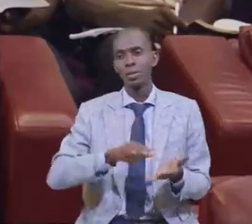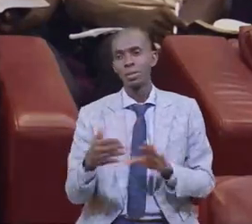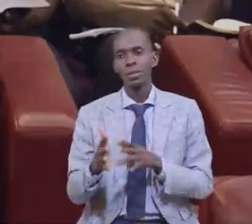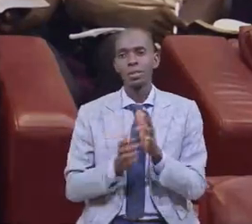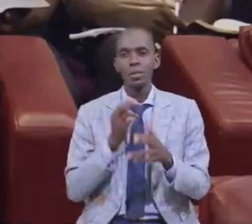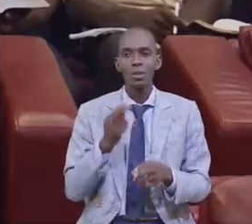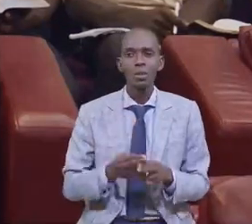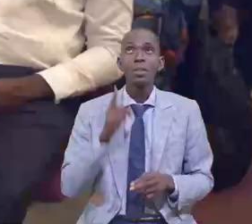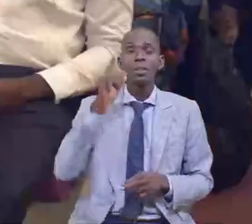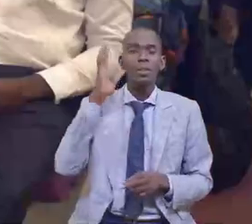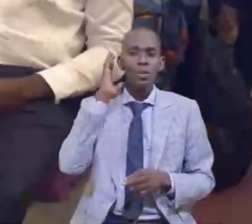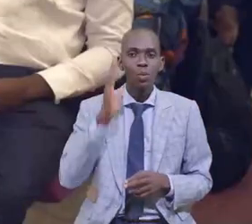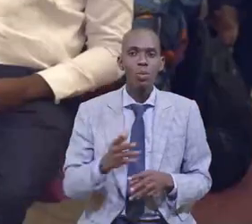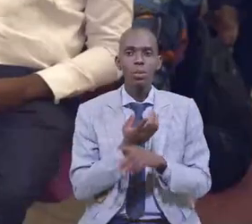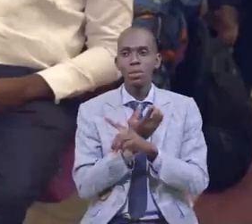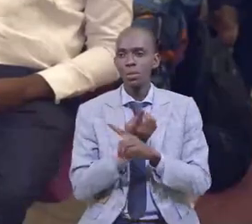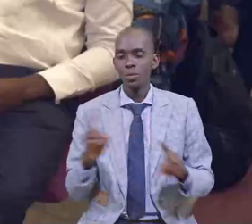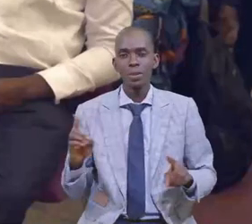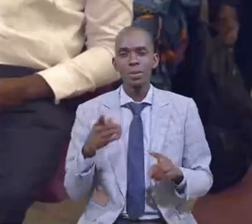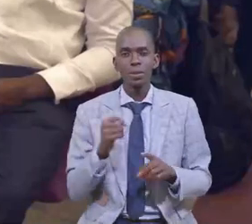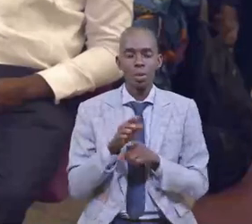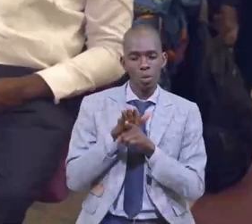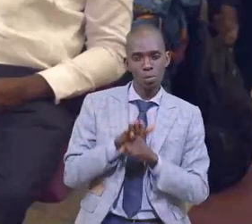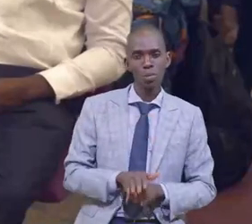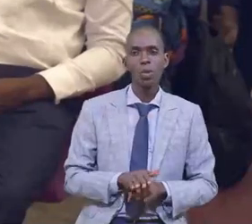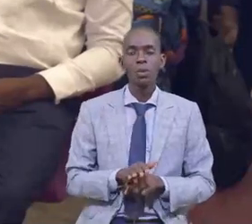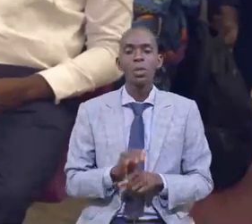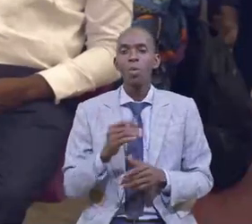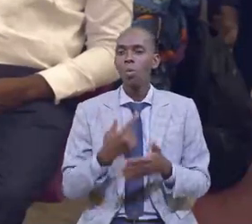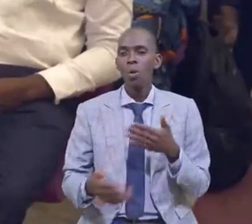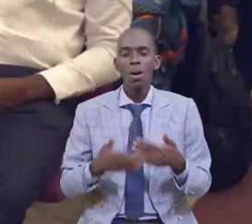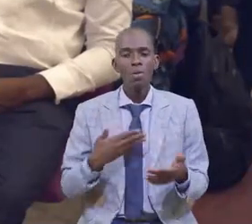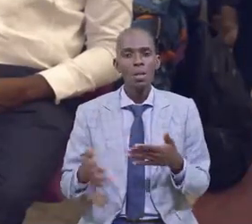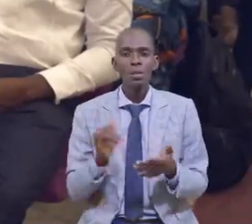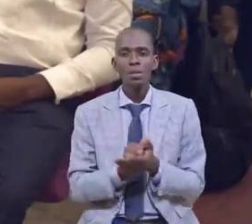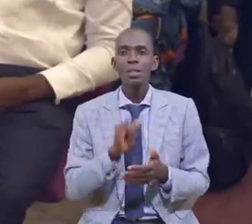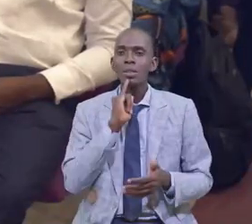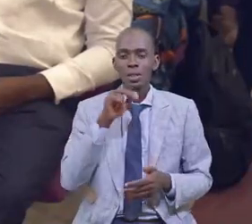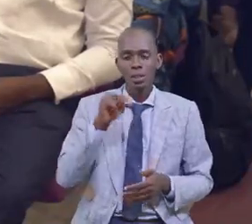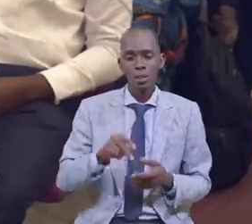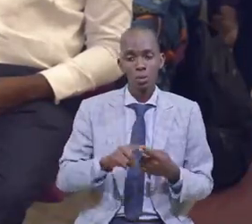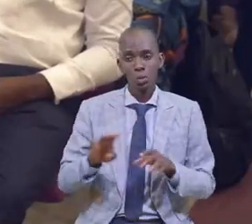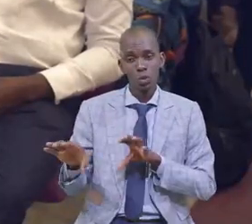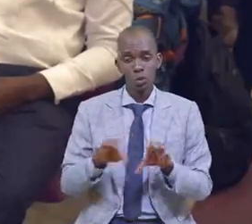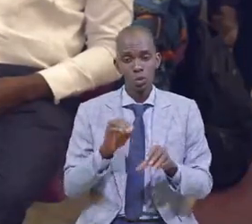les malades. Il va délivrer les opprimés. Quel que soit ce qui doit être fait dans votre